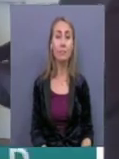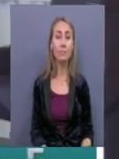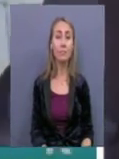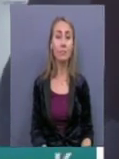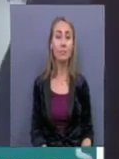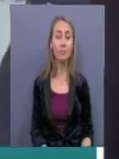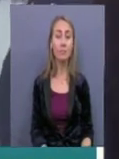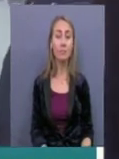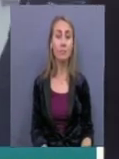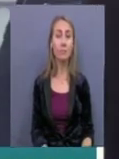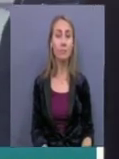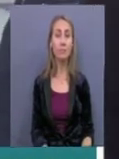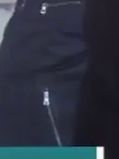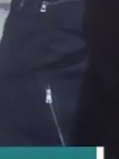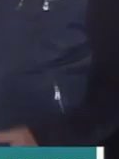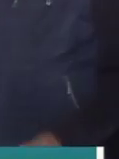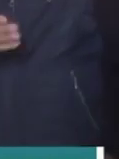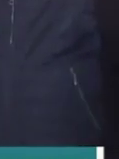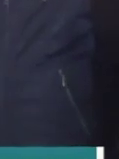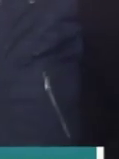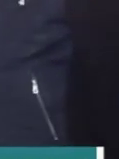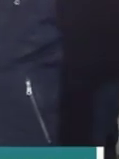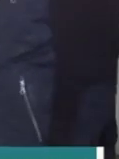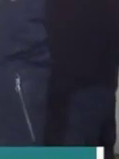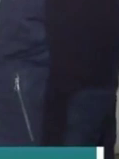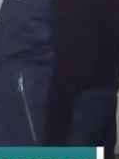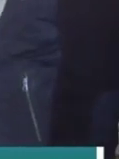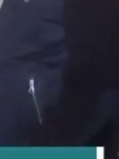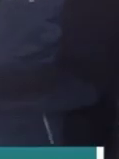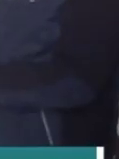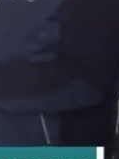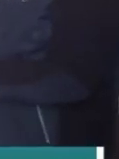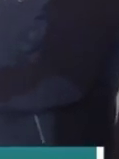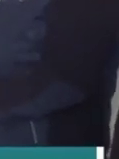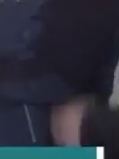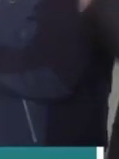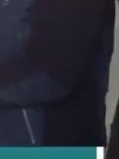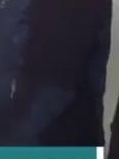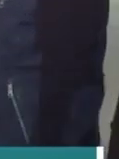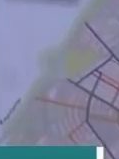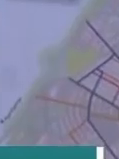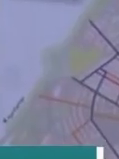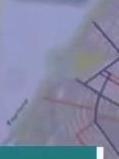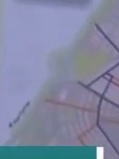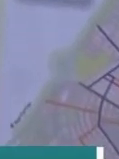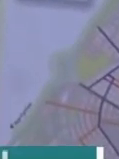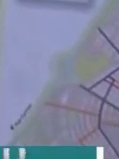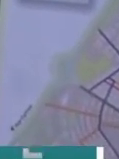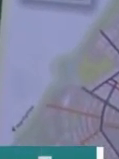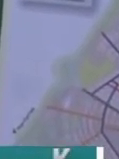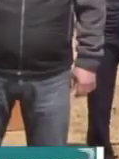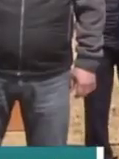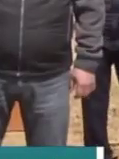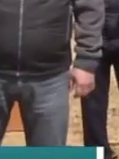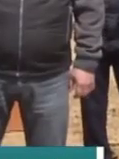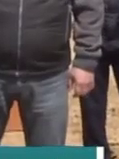Как инженерные вопросы порешали? Абсолютно все уже. Вода, канализация. Қояндаулы инфрақұрылым